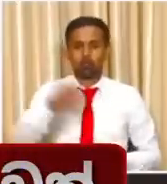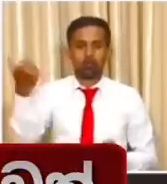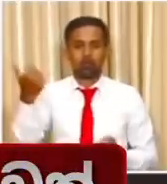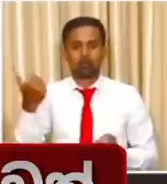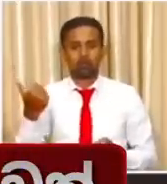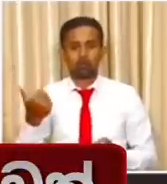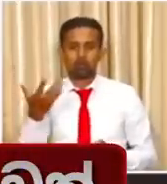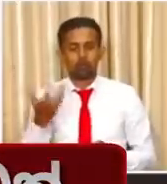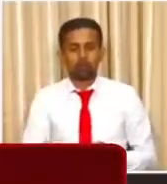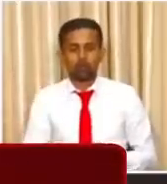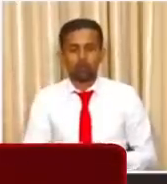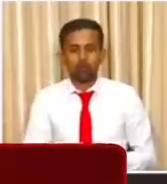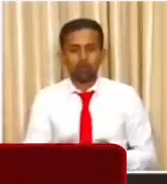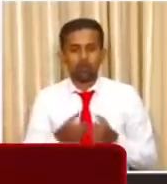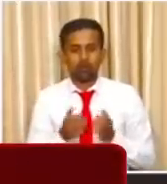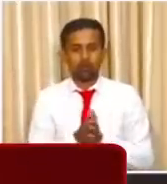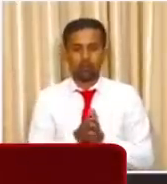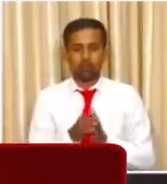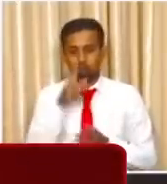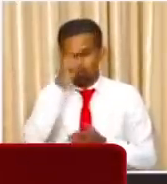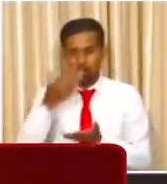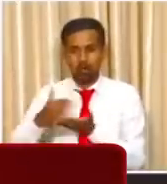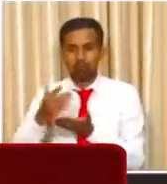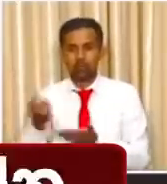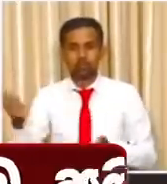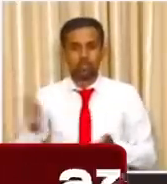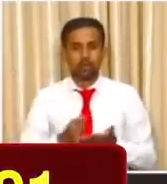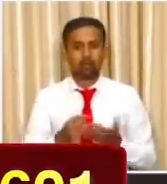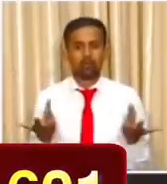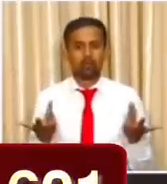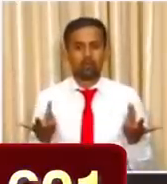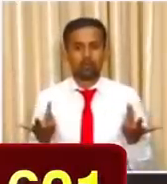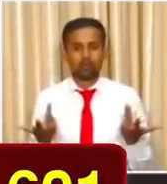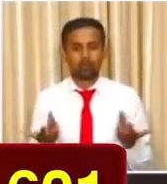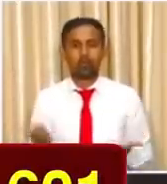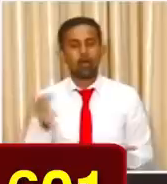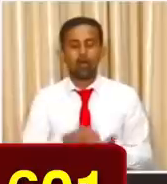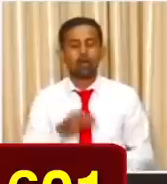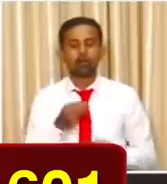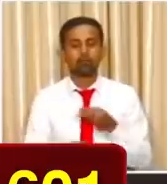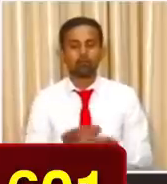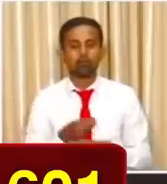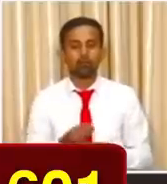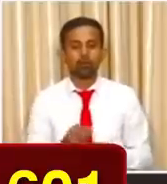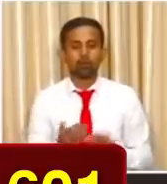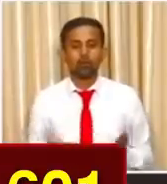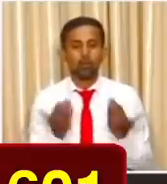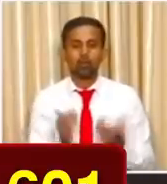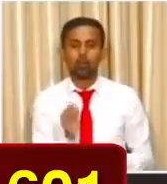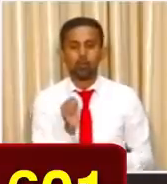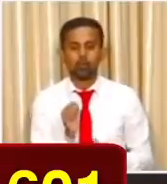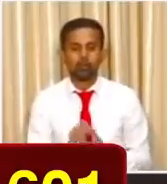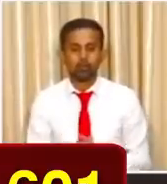ඒක පැහැරගෙන ගිහිල්ලා තමන් ගේපු වාරික ප්‍රමාණය තමන්ටනේ. හරි ඊට පස්සේ කොහොමද යා නැවත ඒ ව්‍යවසායකයා ඒ ව්‍යාපාරයකට පණ